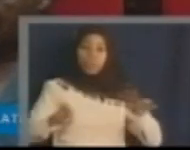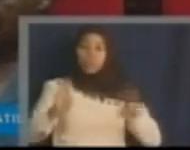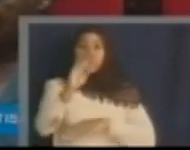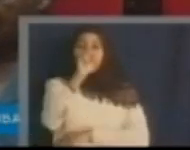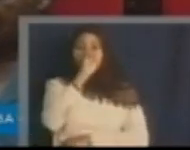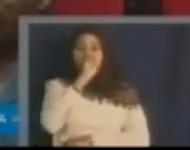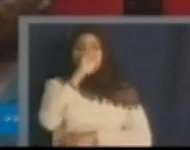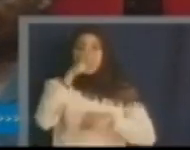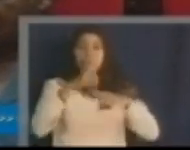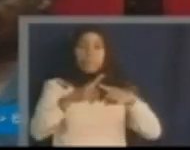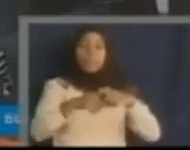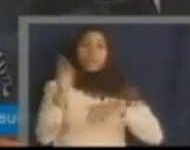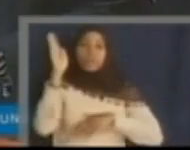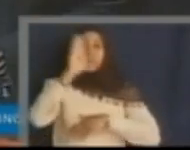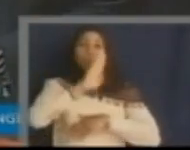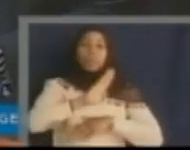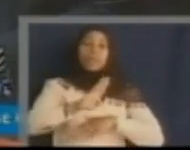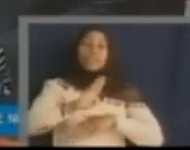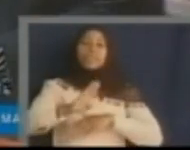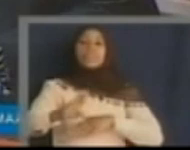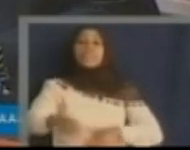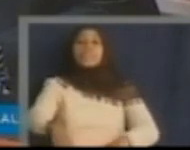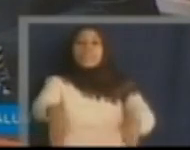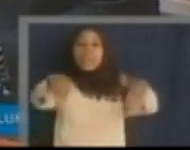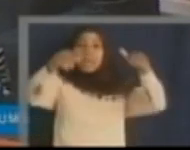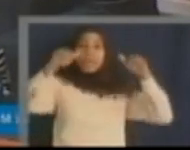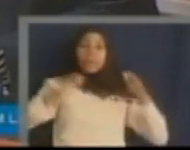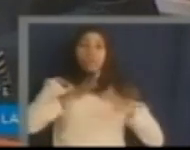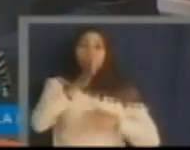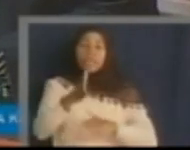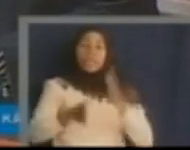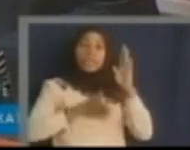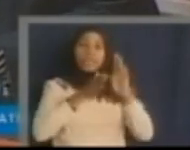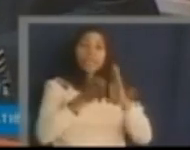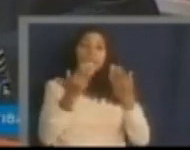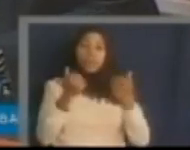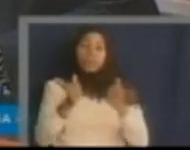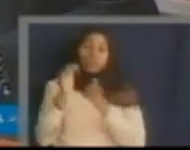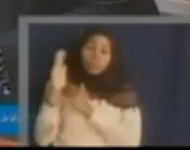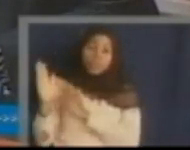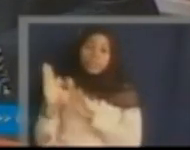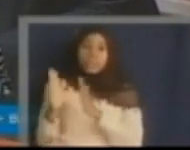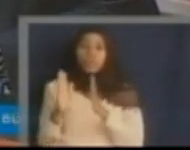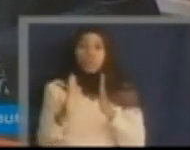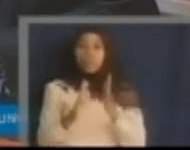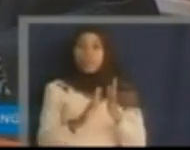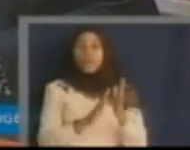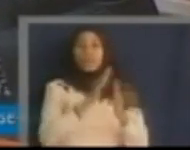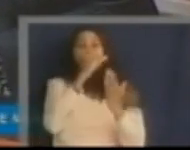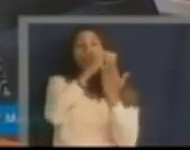mara tutakapomaliza bunge hili, ili tuweze kupanga ratiba ya kuendesha bunge